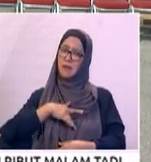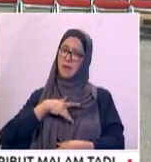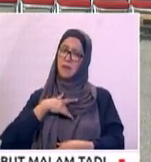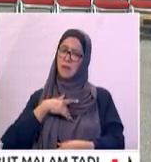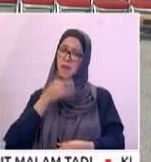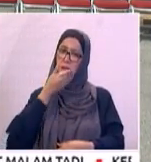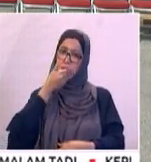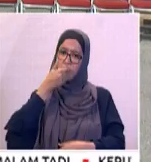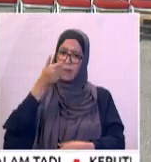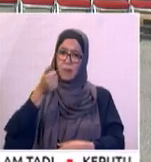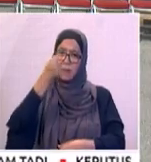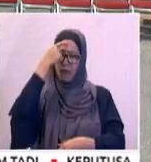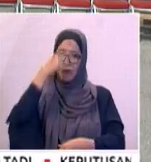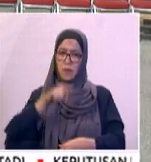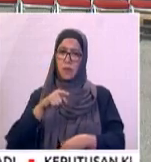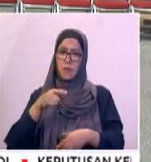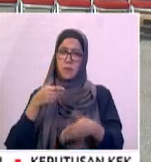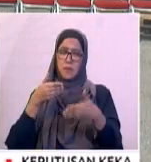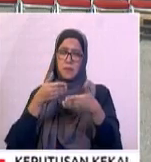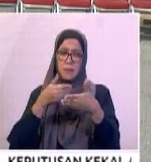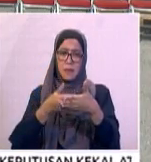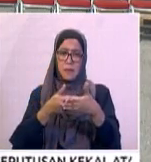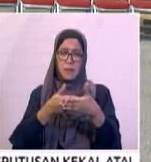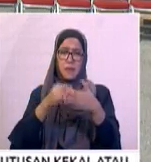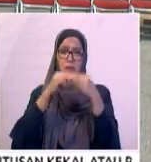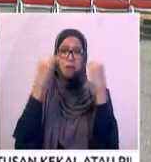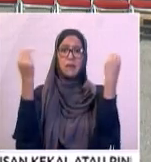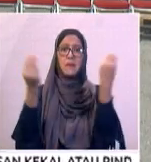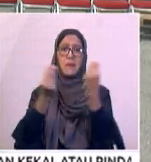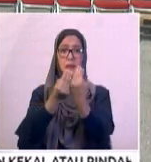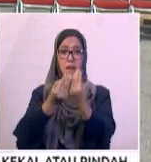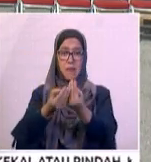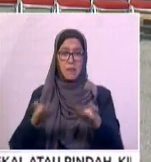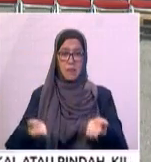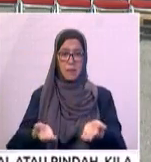terus kepada masyarakat di Negeri Sembilan ini